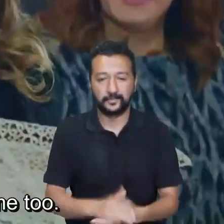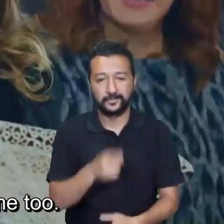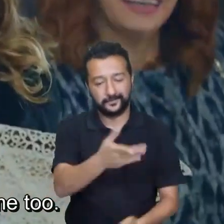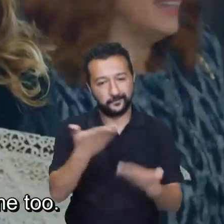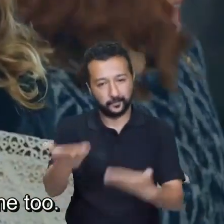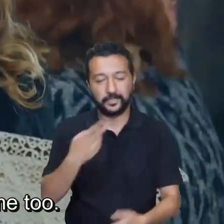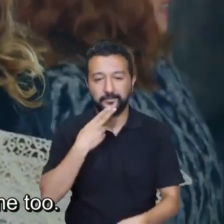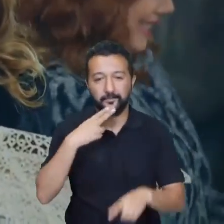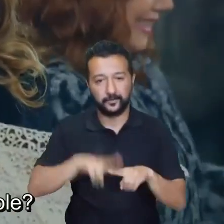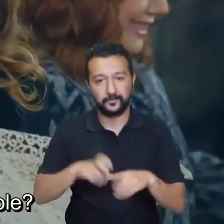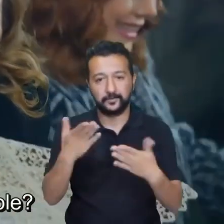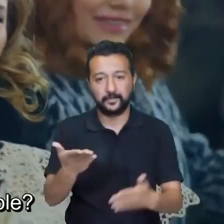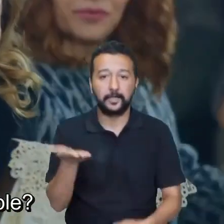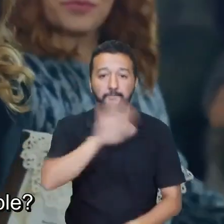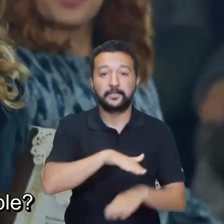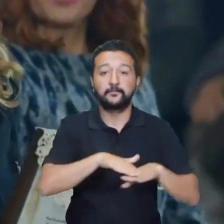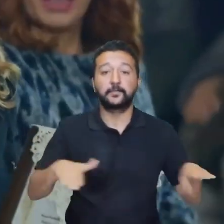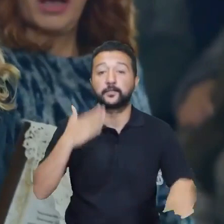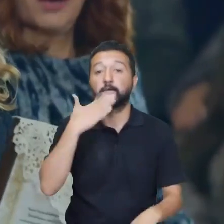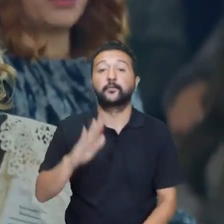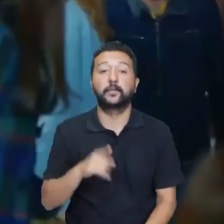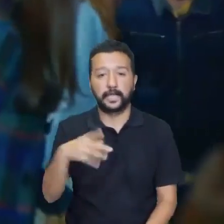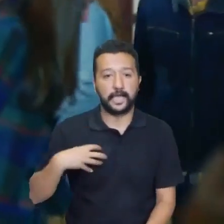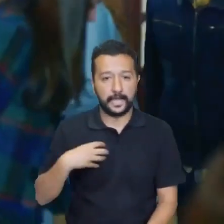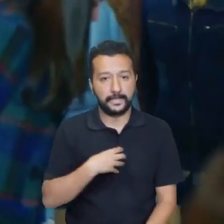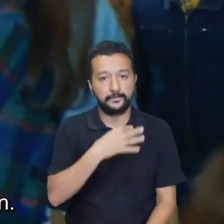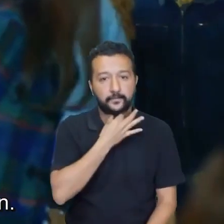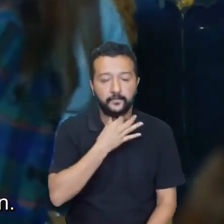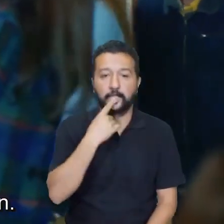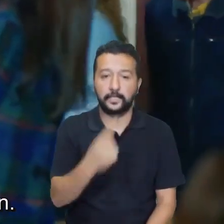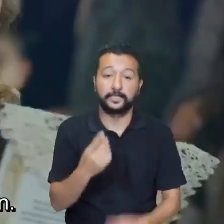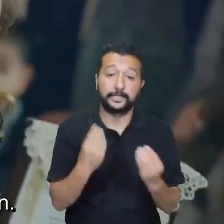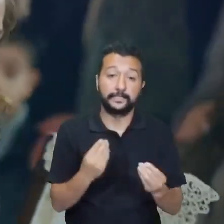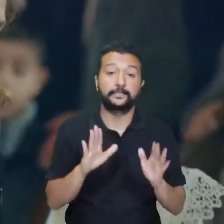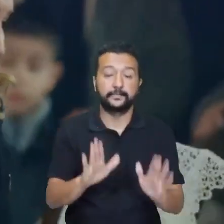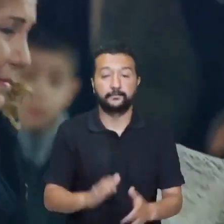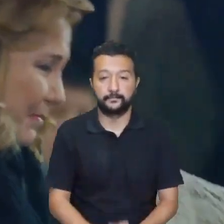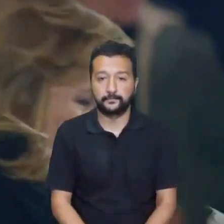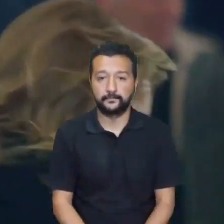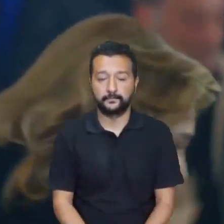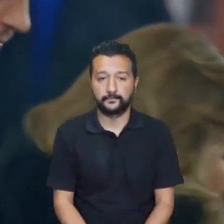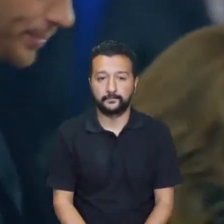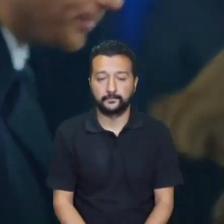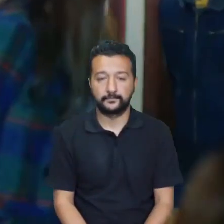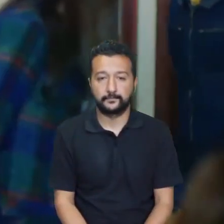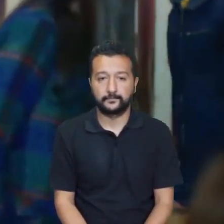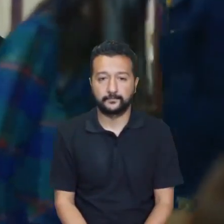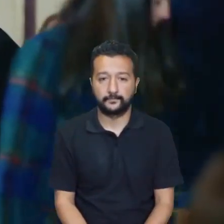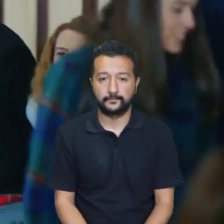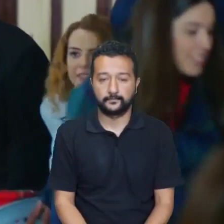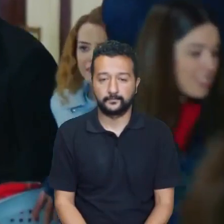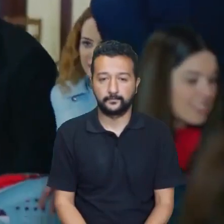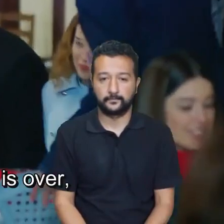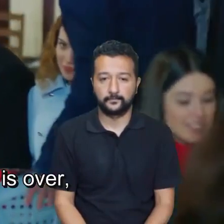Adnan, siz de buyurun. Başka masa yok muydu? Anneciğim, lütfen. İyi madem. Müdür Adile'ye ters tavırlı bakarak